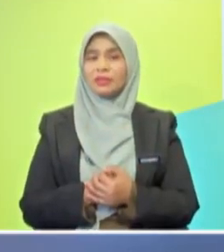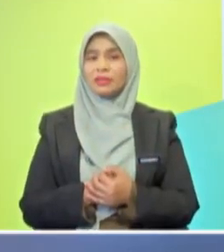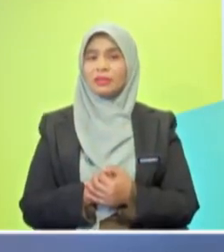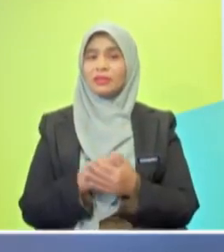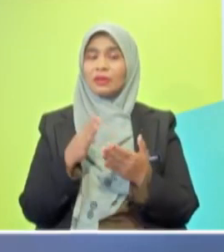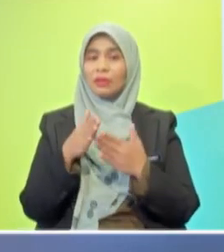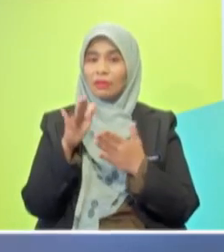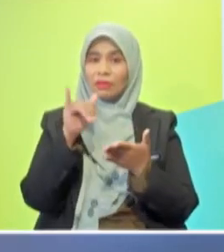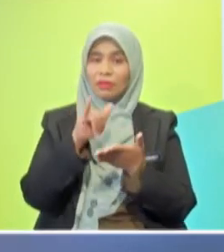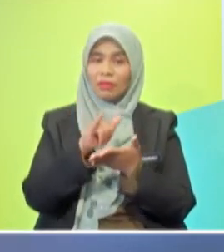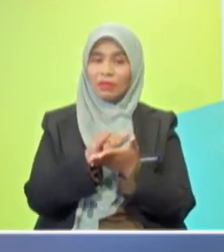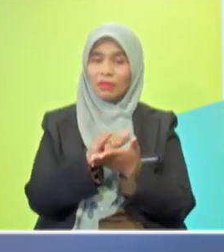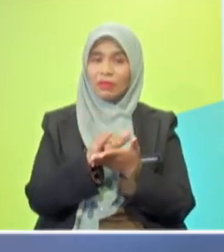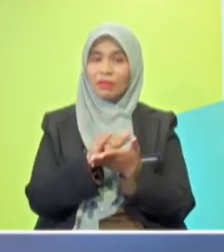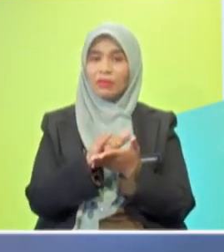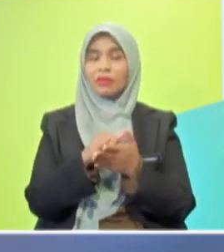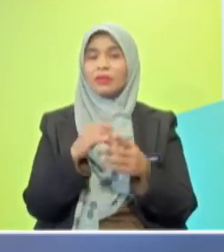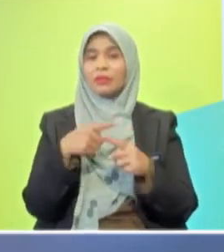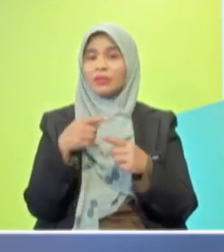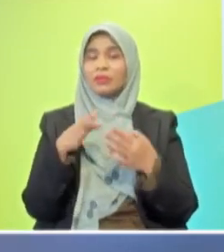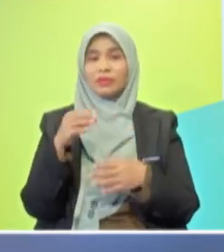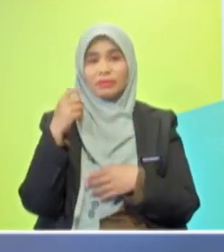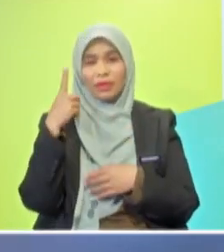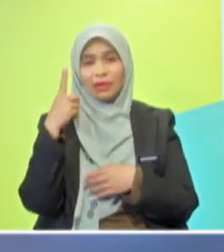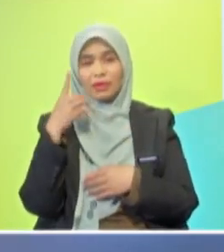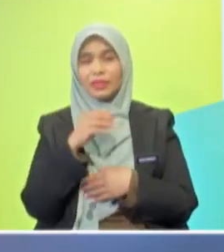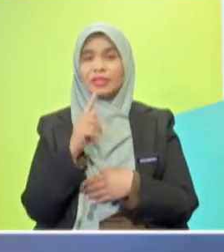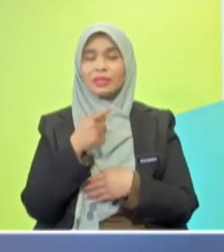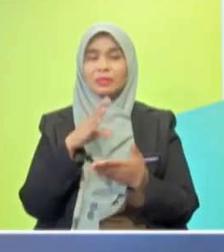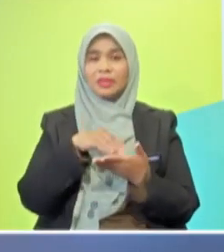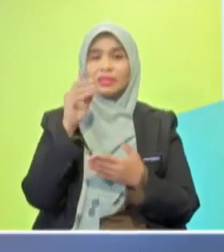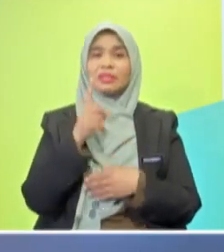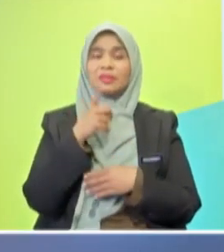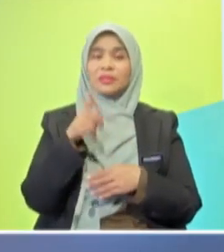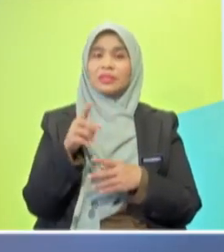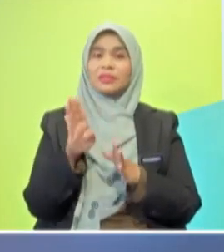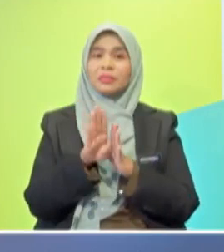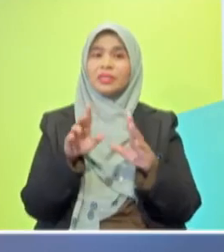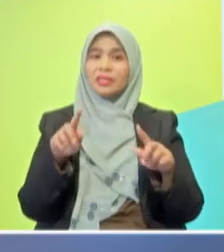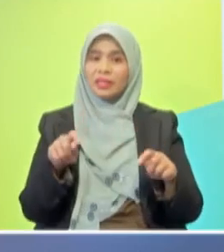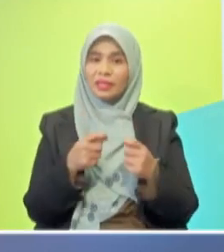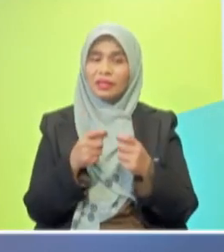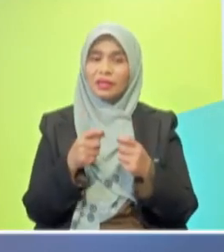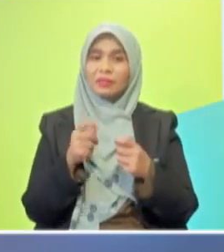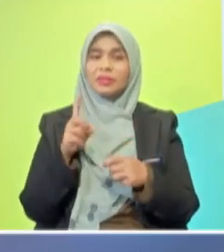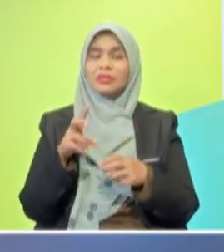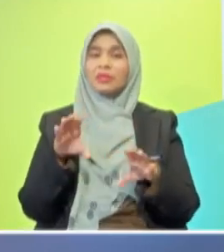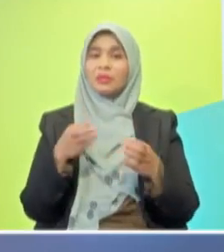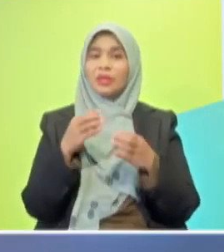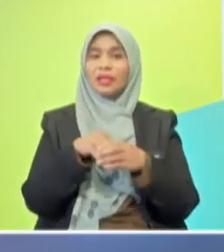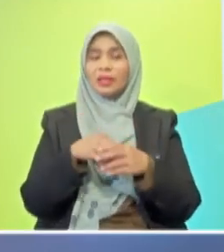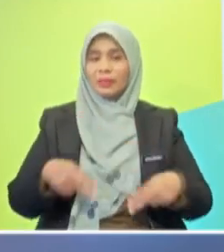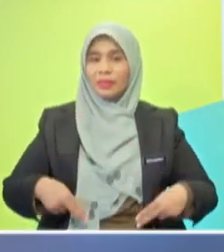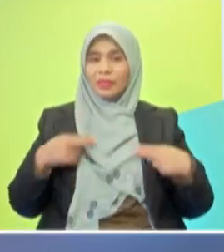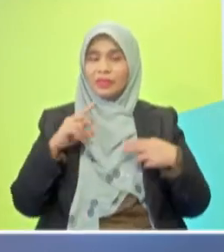Oleh itu, apabila kita sudah faham dan kita dah belajar, kita kena bertindak, kita kena aplikasi dalam hidup kita seharian.